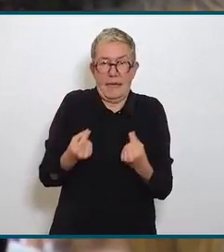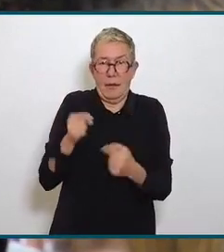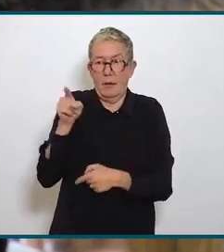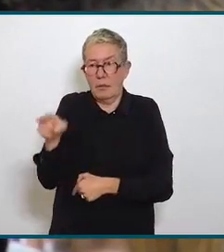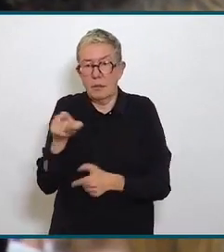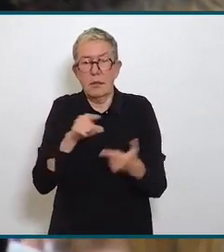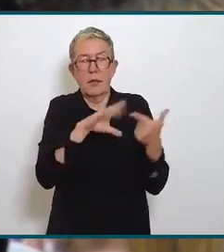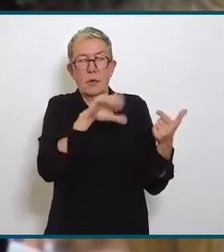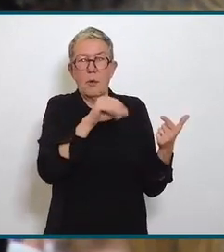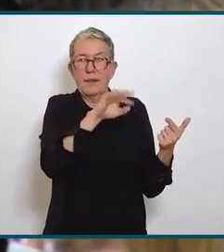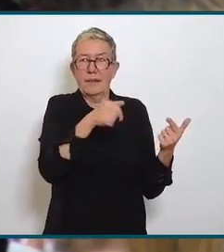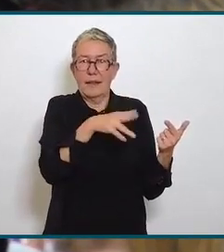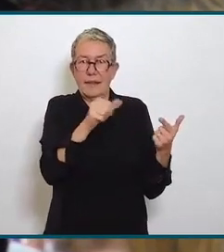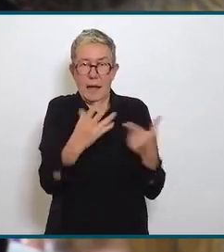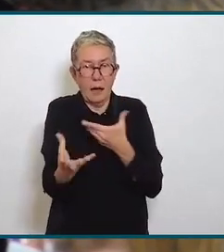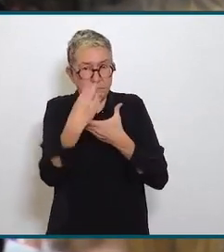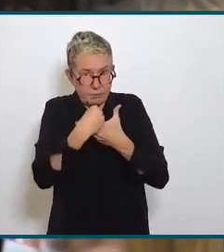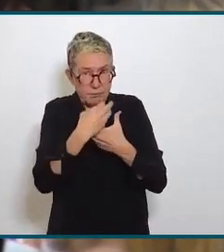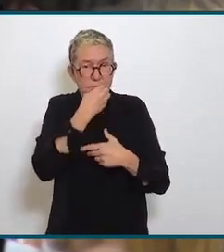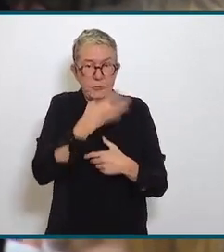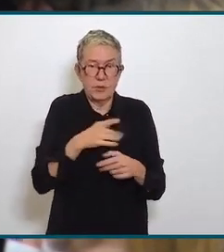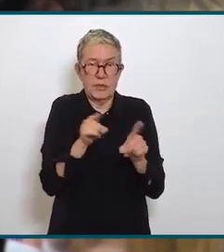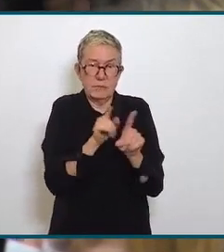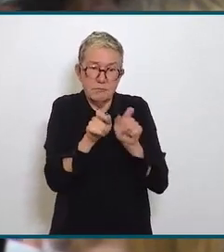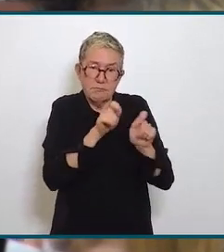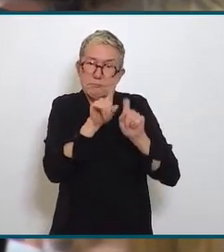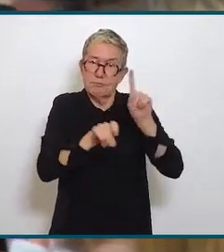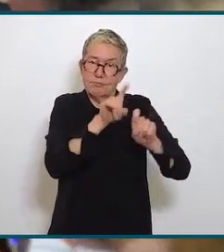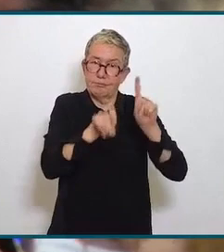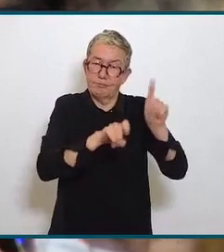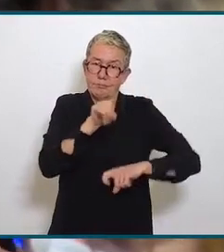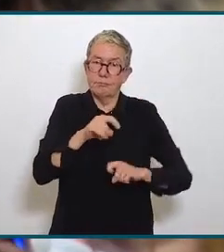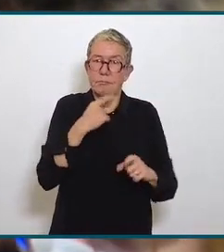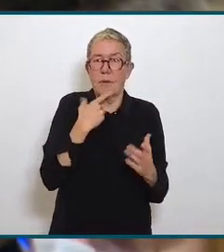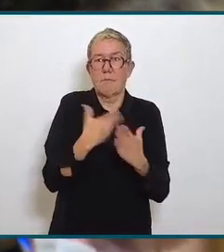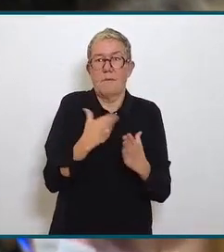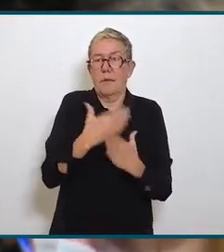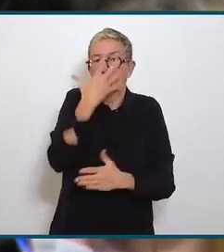ont été attentivement auditionnés. Gage du sérieux de